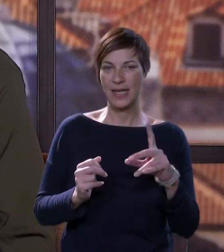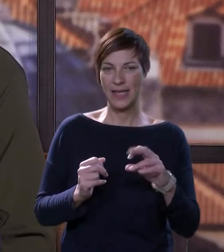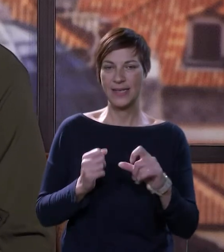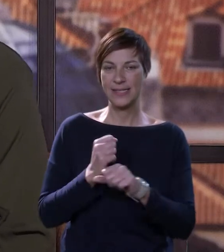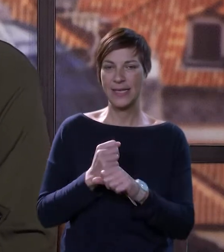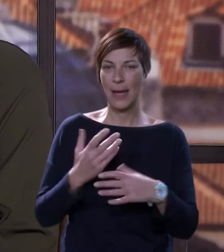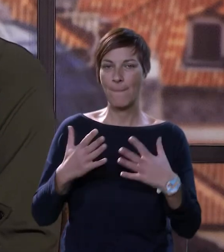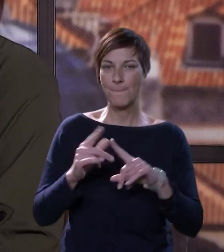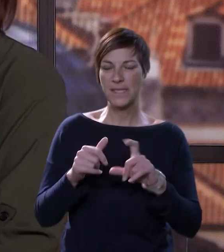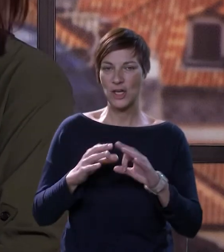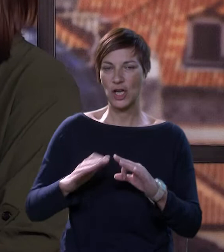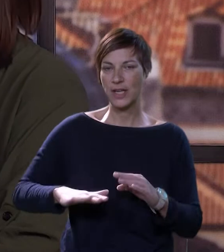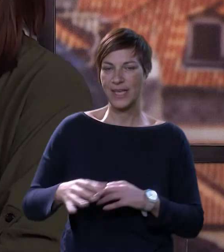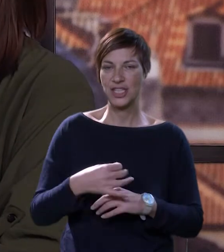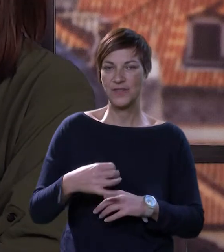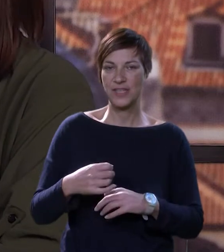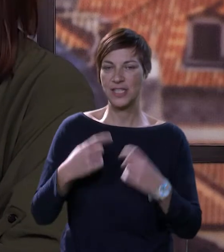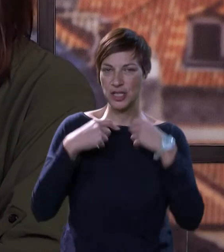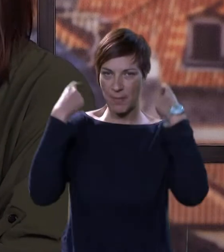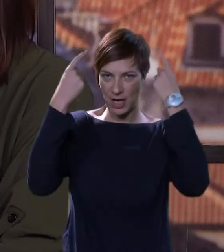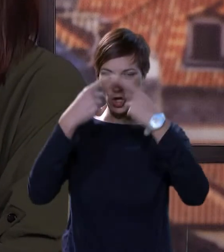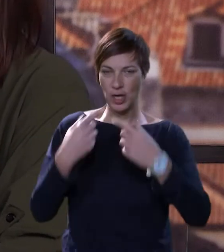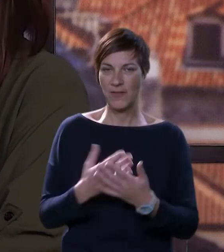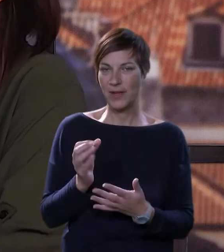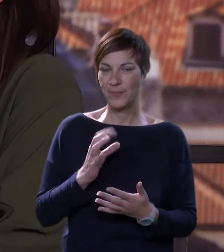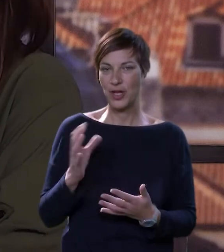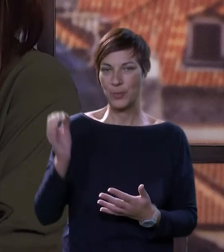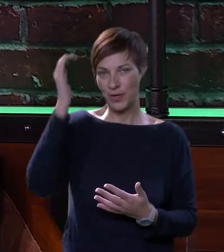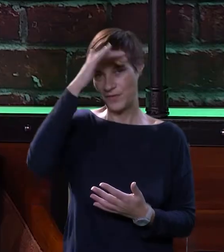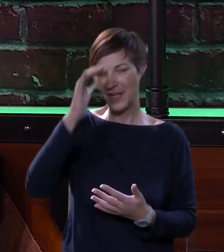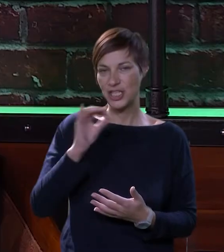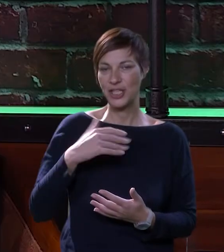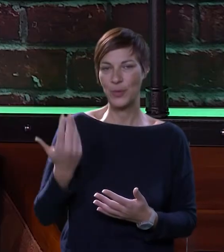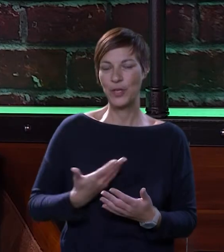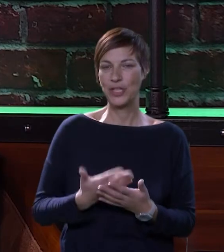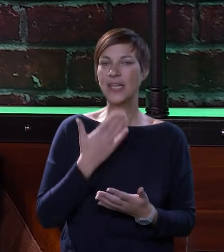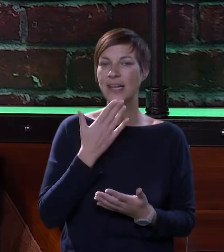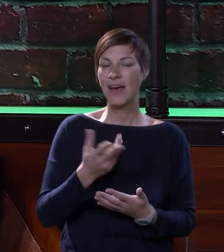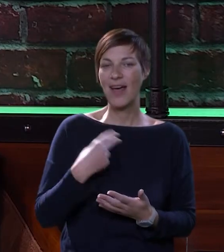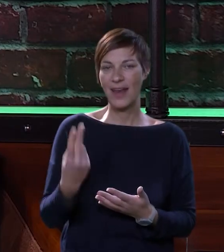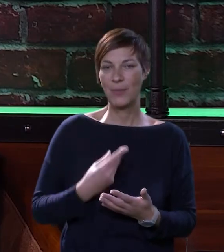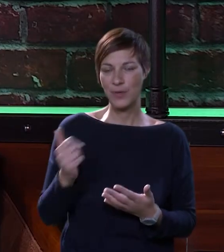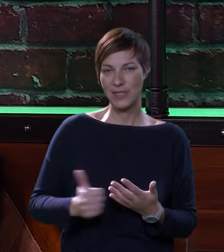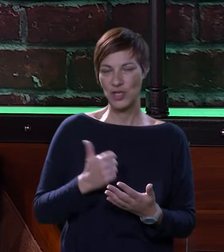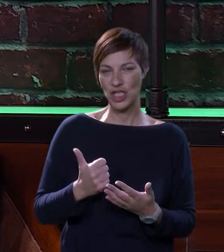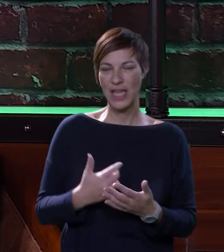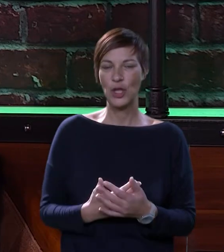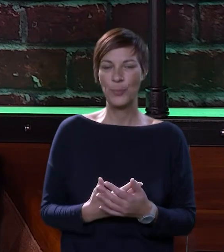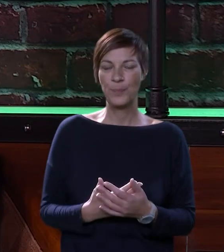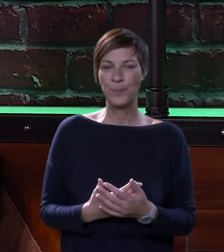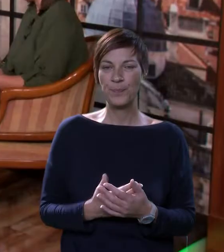Ercek, psihologinja u dječjim vrtićima Konavle. Dobro večer i dobro nam došli. Pa, hvala vam na pozivu još